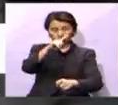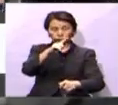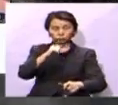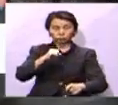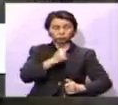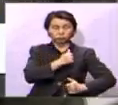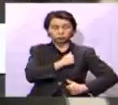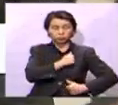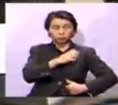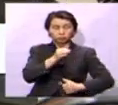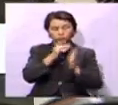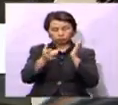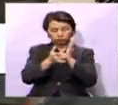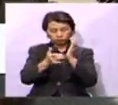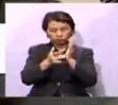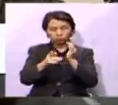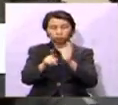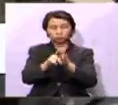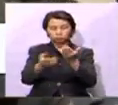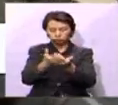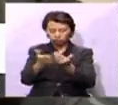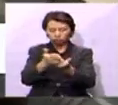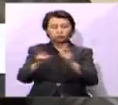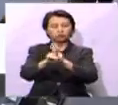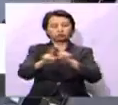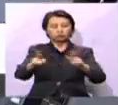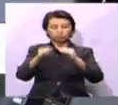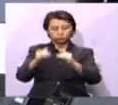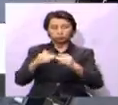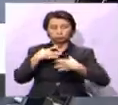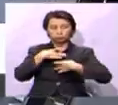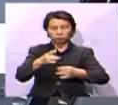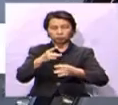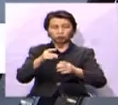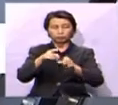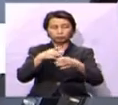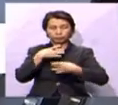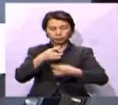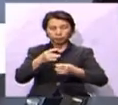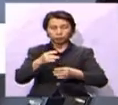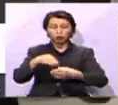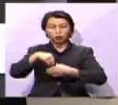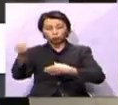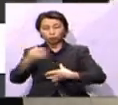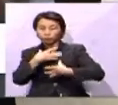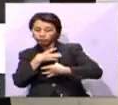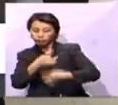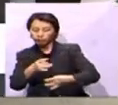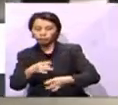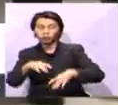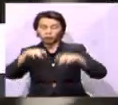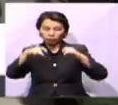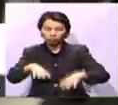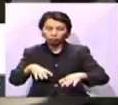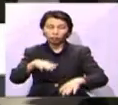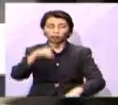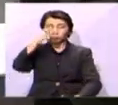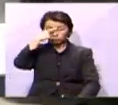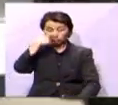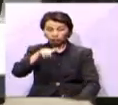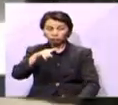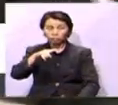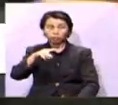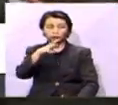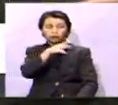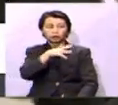malah teknologi dan infrastruktur yang disediakan turut menarik minat negara luar seperti Australia, Thailand dan Filipina untuk